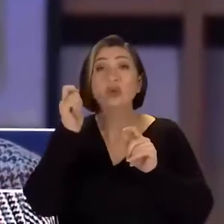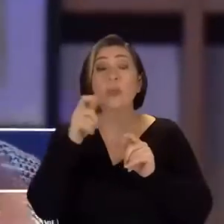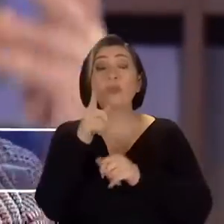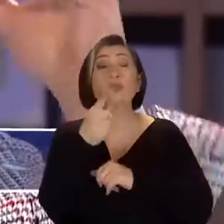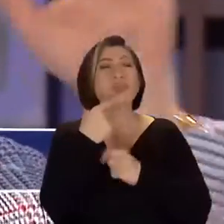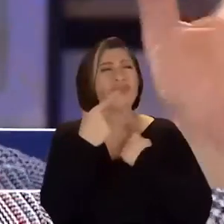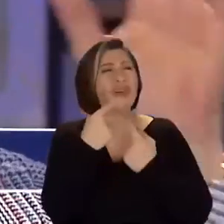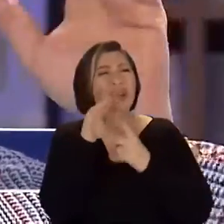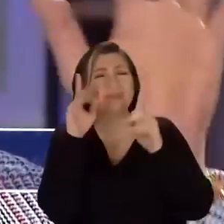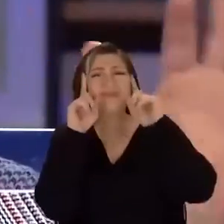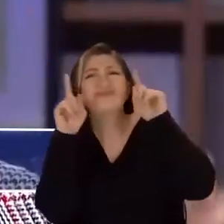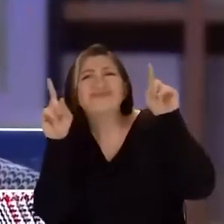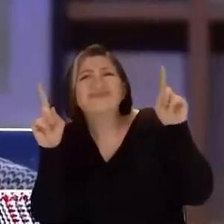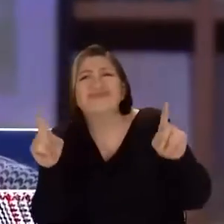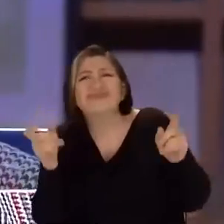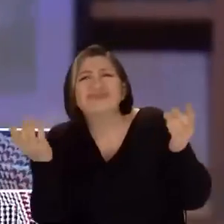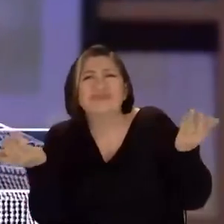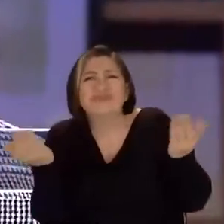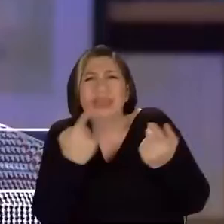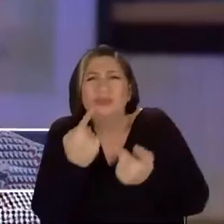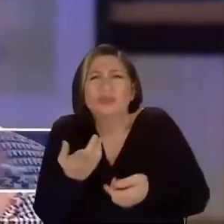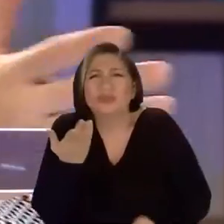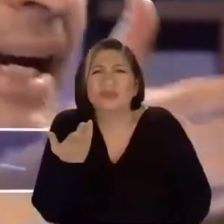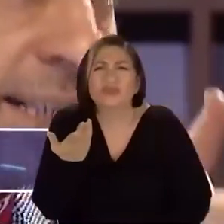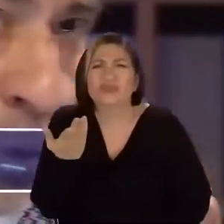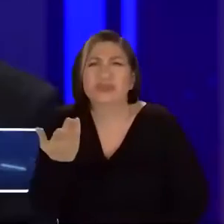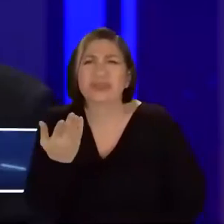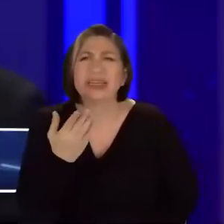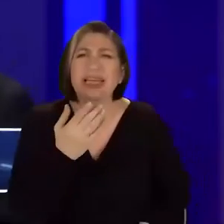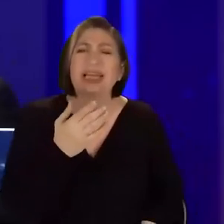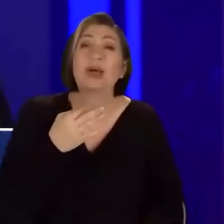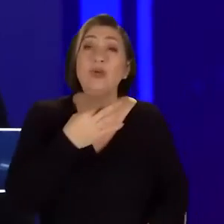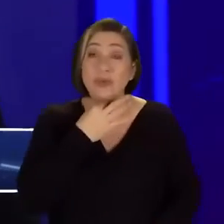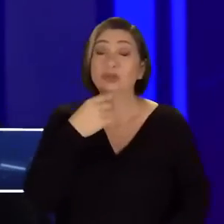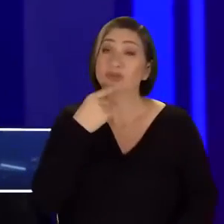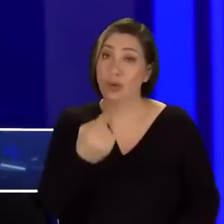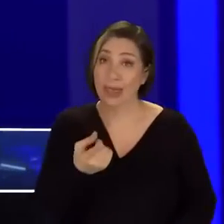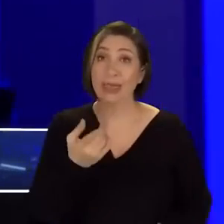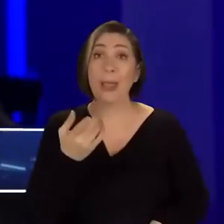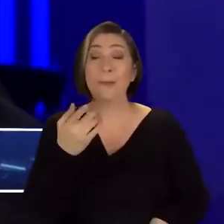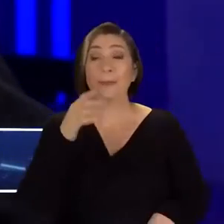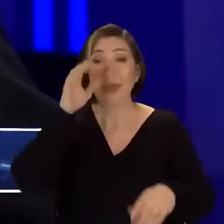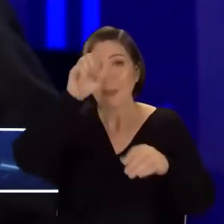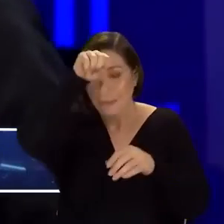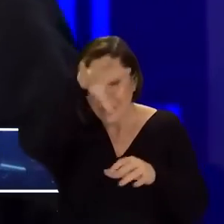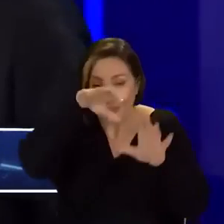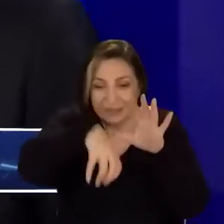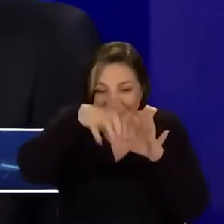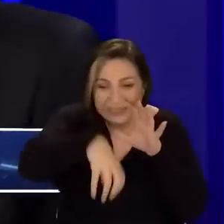kullanıyorsunuz. O da herkesi böyle irite ediyorlar. Pardon. Hayır, lütfen kullanın. Yani madencilik